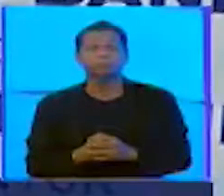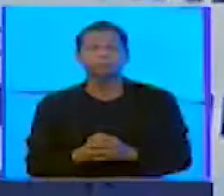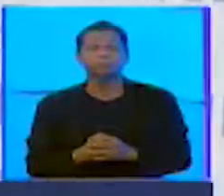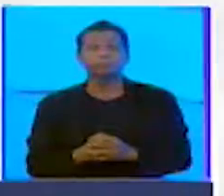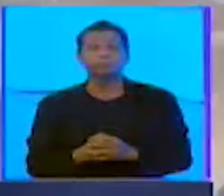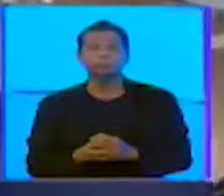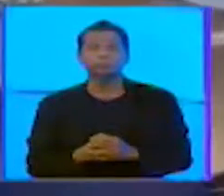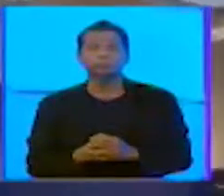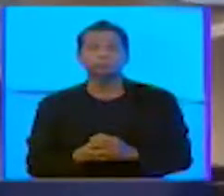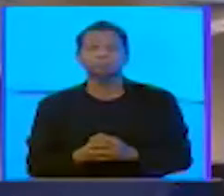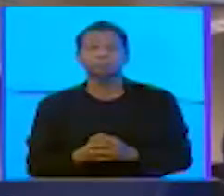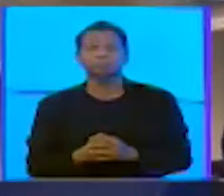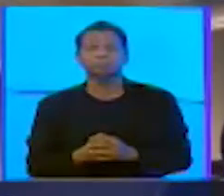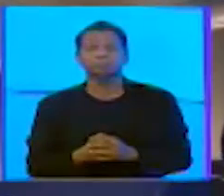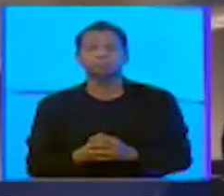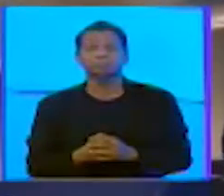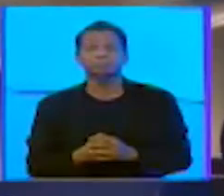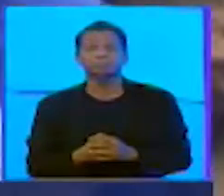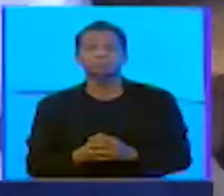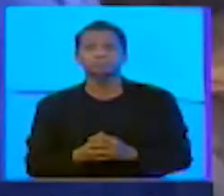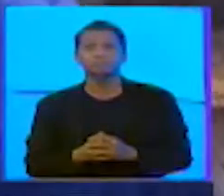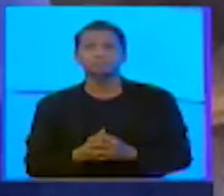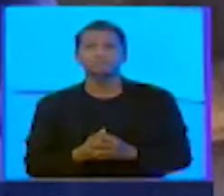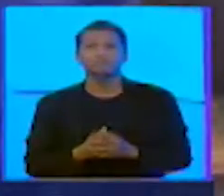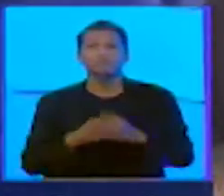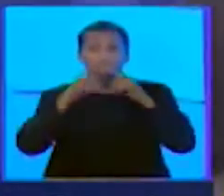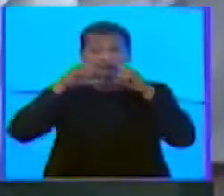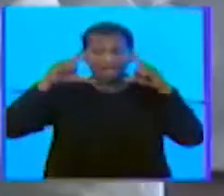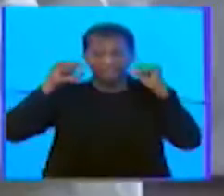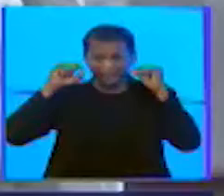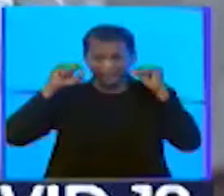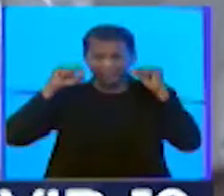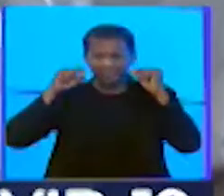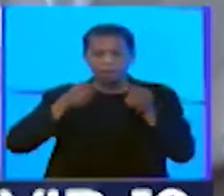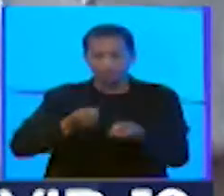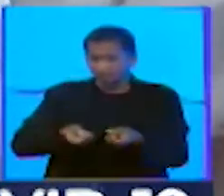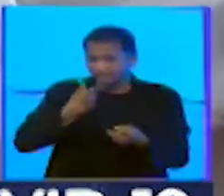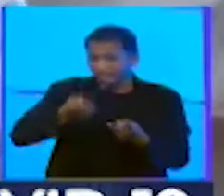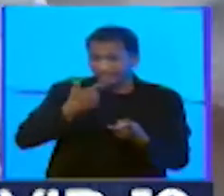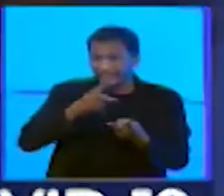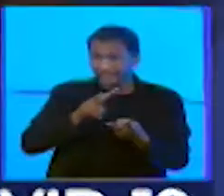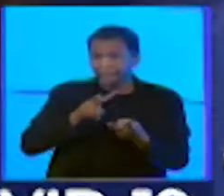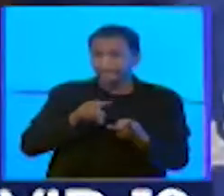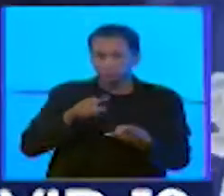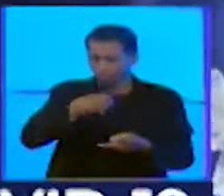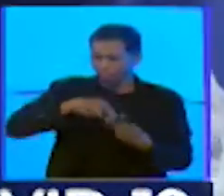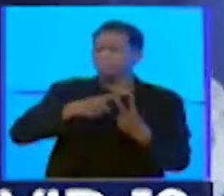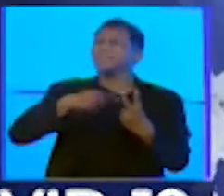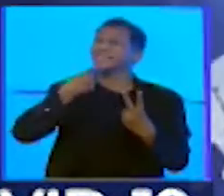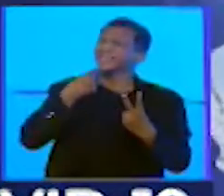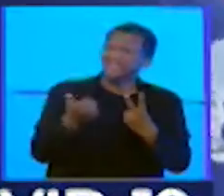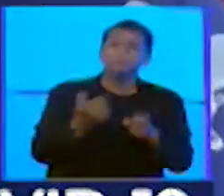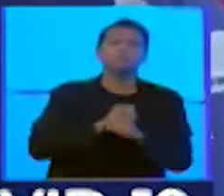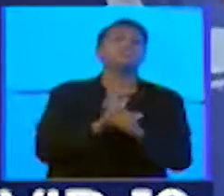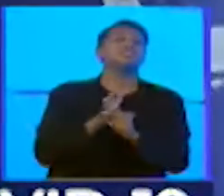terasa kebutuhan masker dan vitamin bagi petugas kesehatan di tengah pandemi sangatlah penting bila dua hal ini terpenuhi